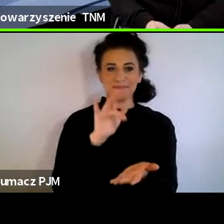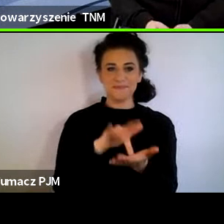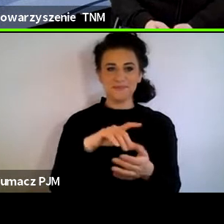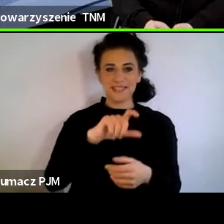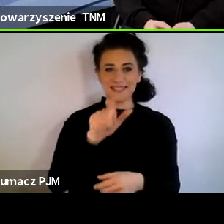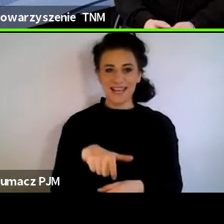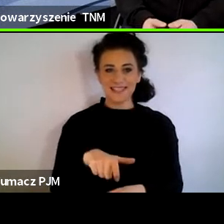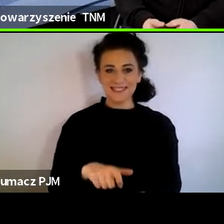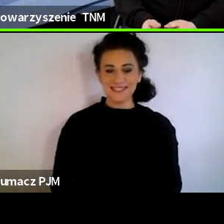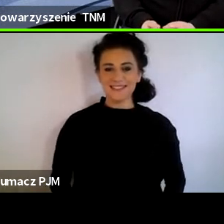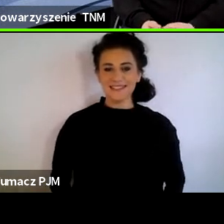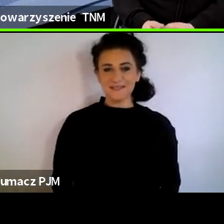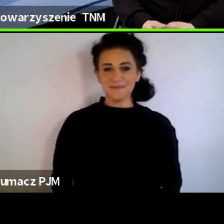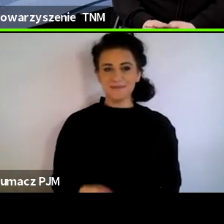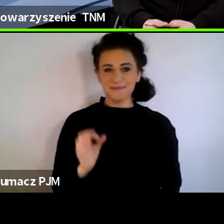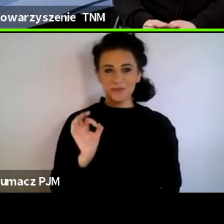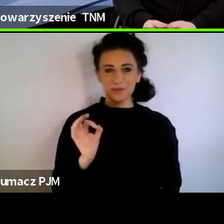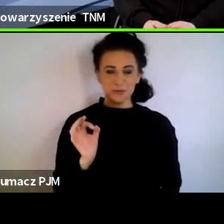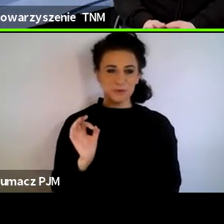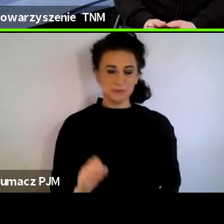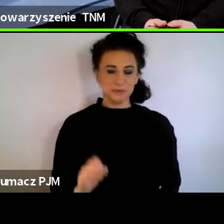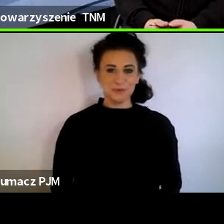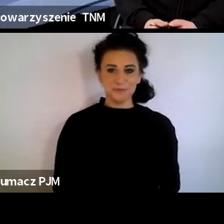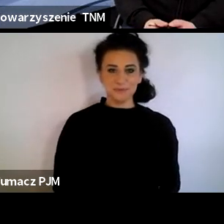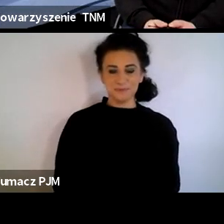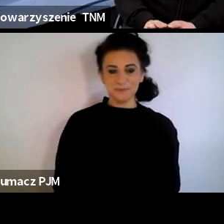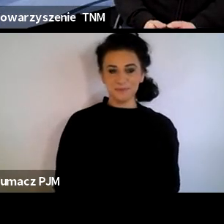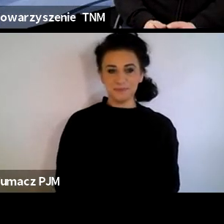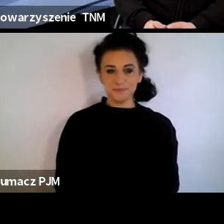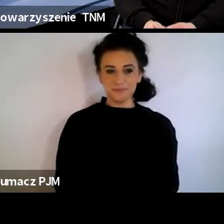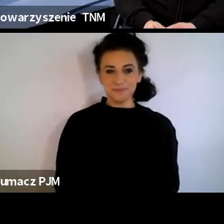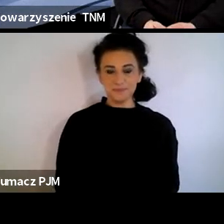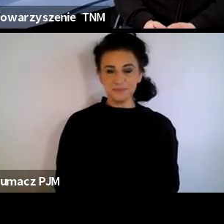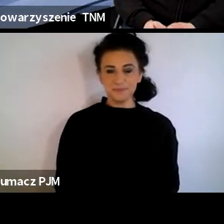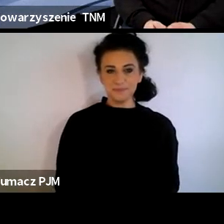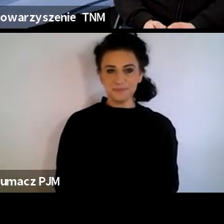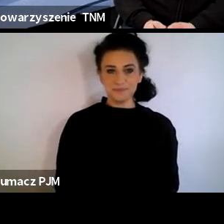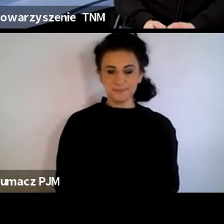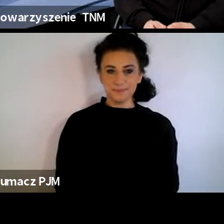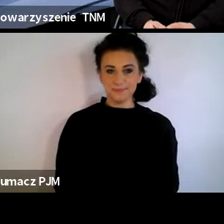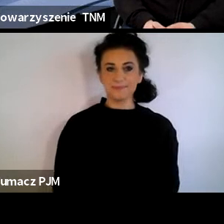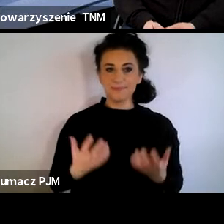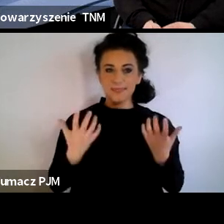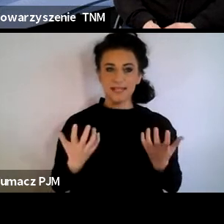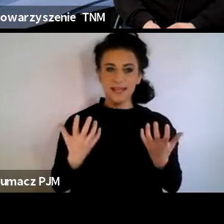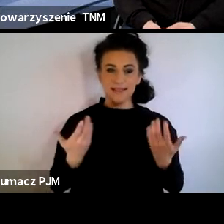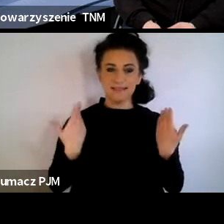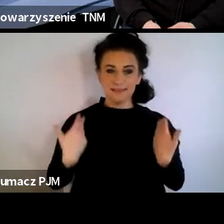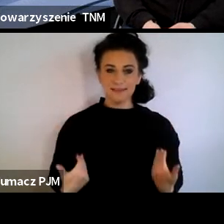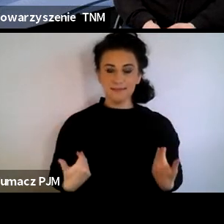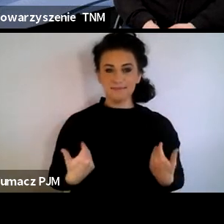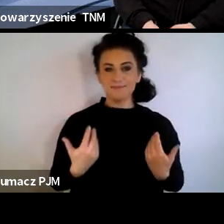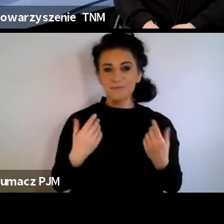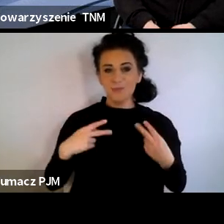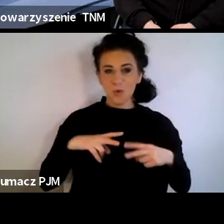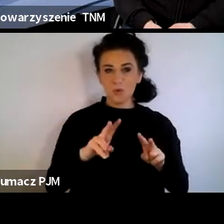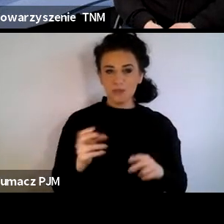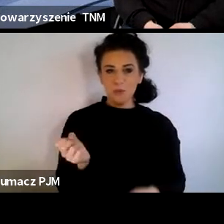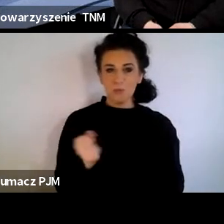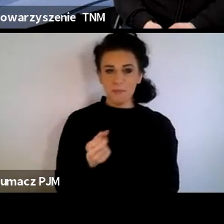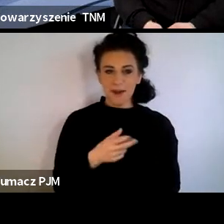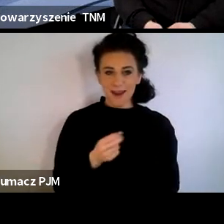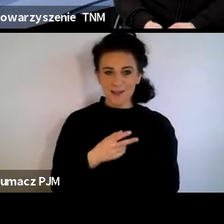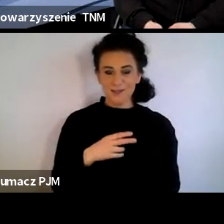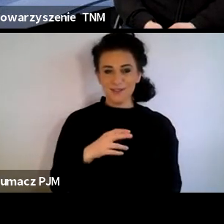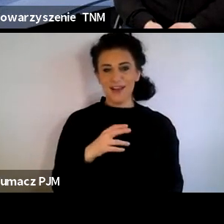Plenerową. Włączymy to w harmonogram. Dokładnie. Ja będę, bardzo chętnie będę uczestniczyć w tych sesjach na plaży.